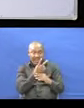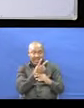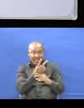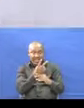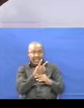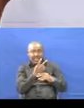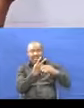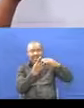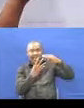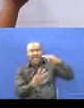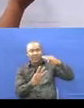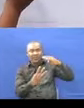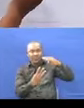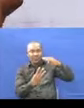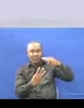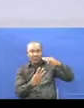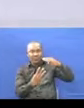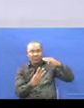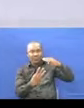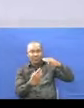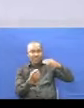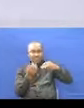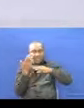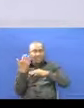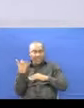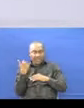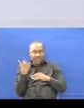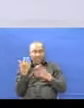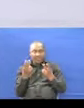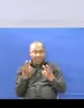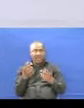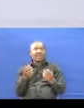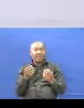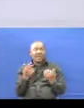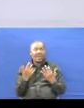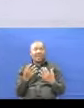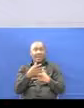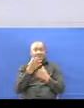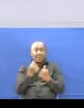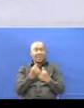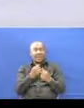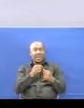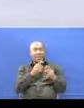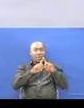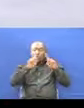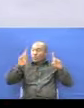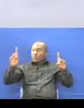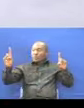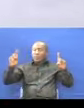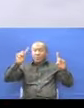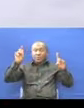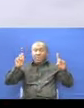katika sehemu tatu zilizokuwepo mwanzo. Na yenyewe vile vile kumbe, ukichukua swali lote kwa pamoja